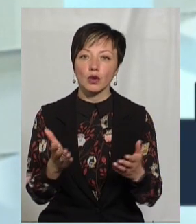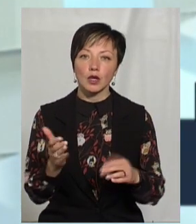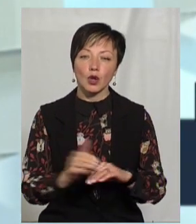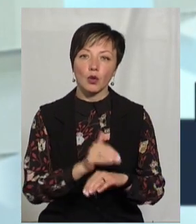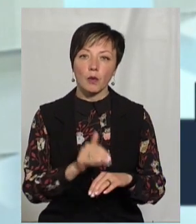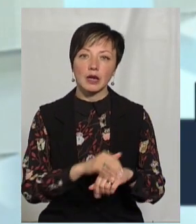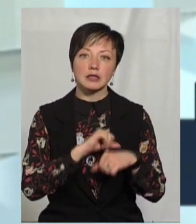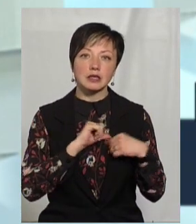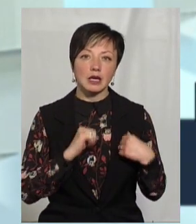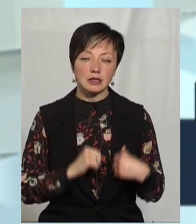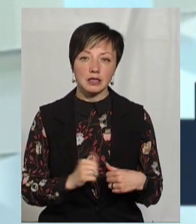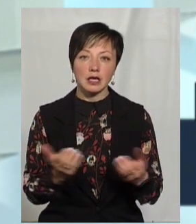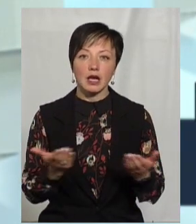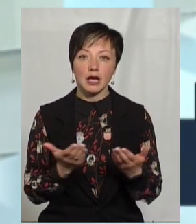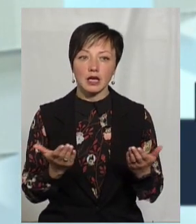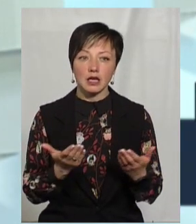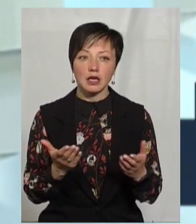добре серце, які